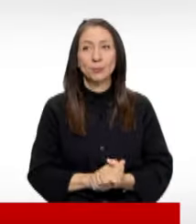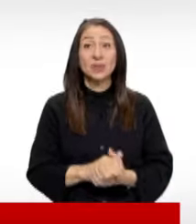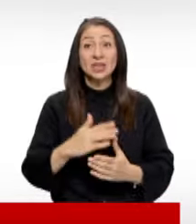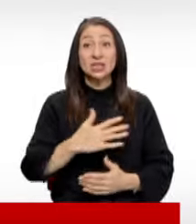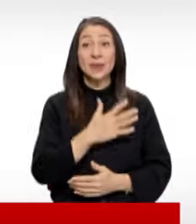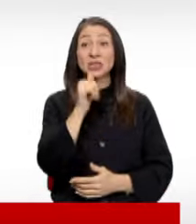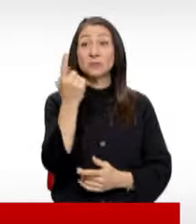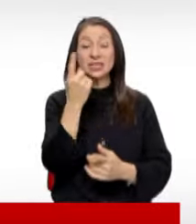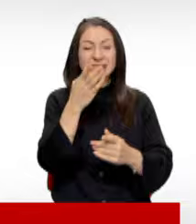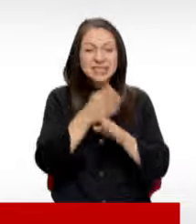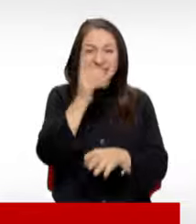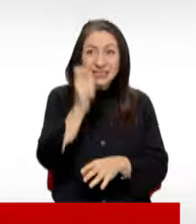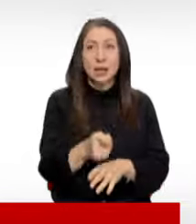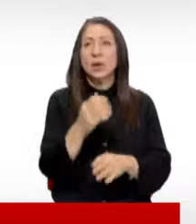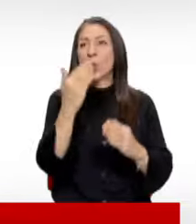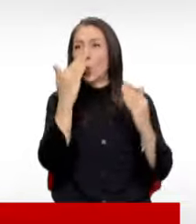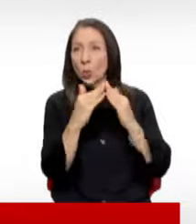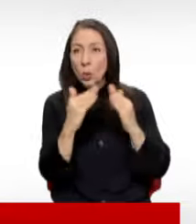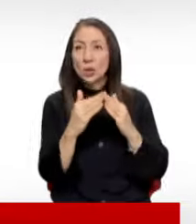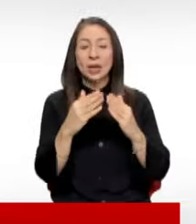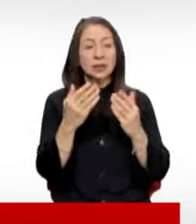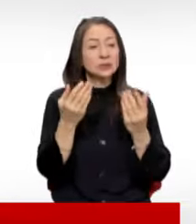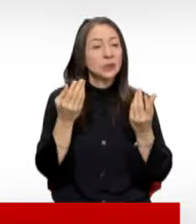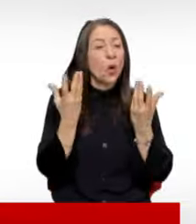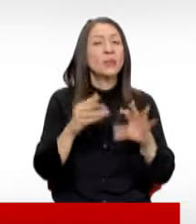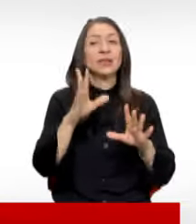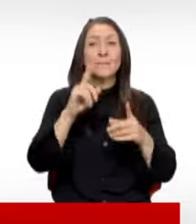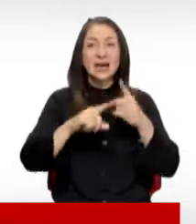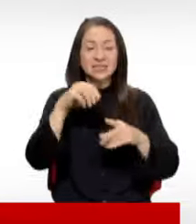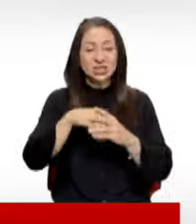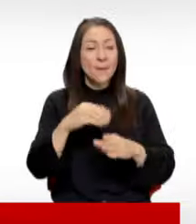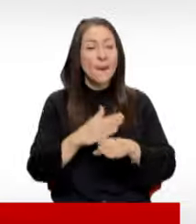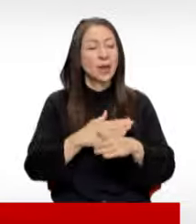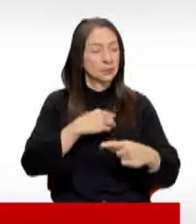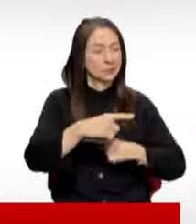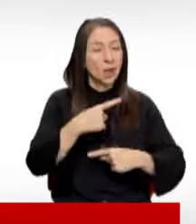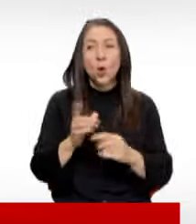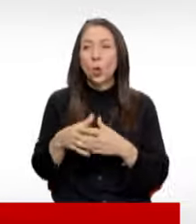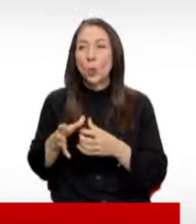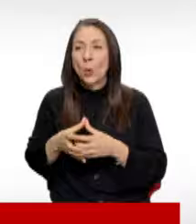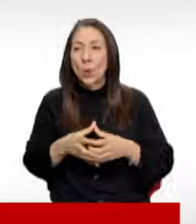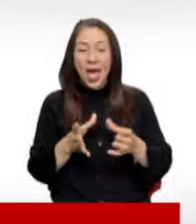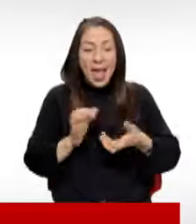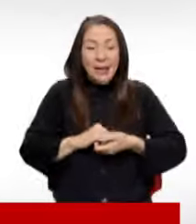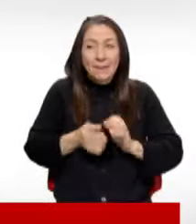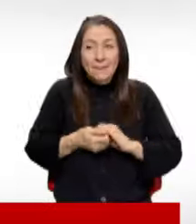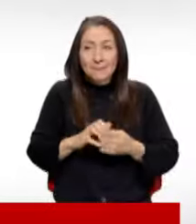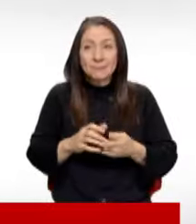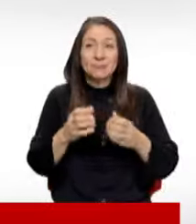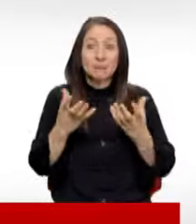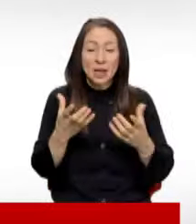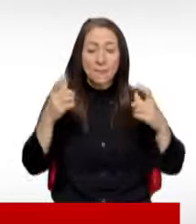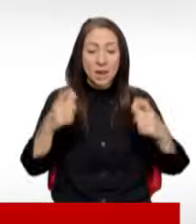CHP hiçbir objektif koşul Liyakat ve ehliyetin olmadığı Parti içi hemşericilik gruplaşma ekiple şme ilişkileriyle